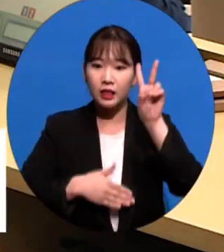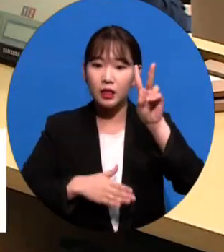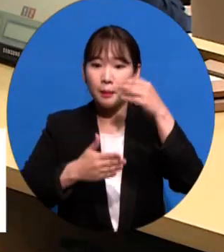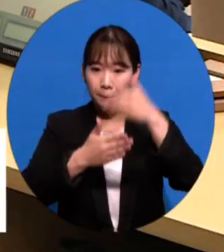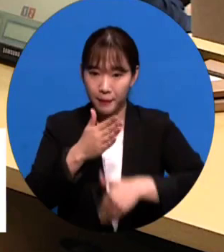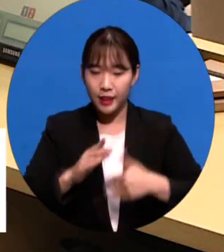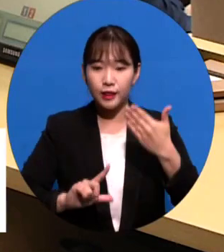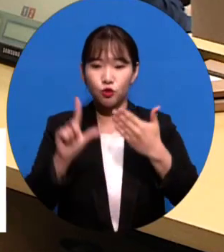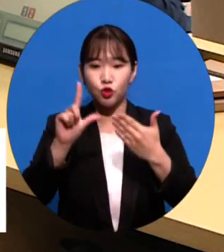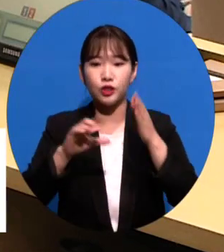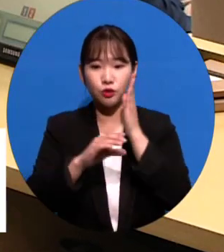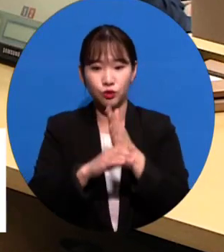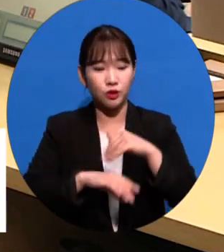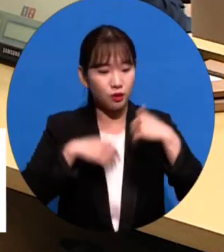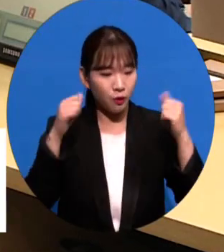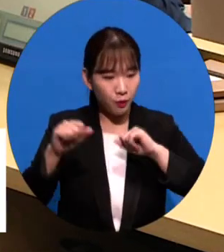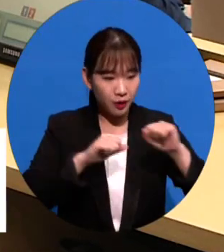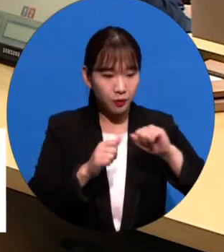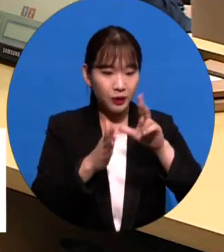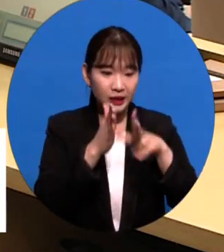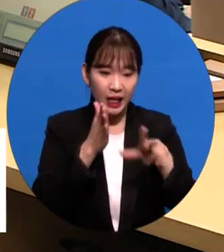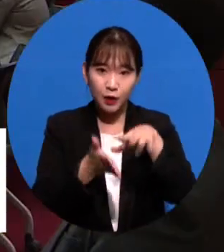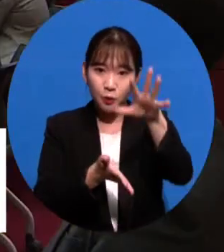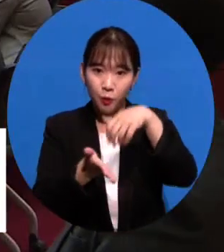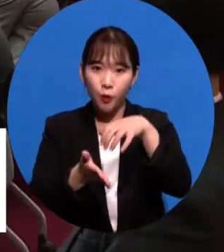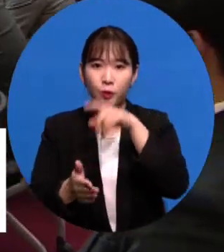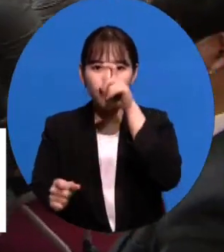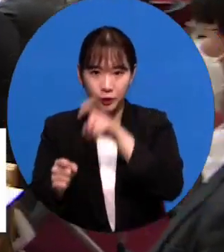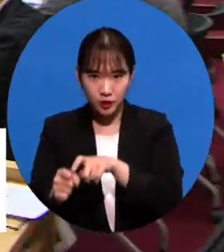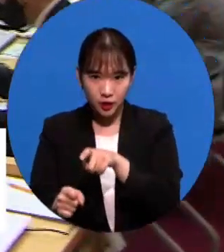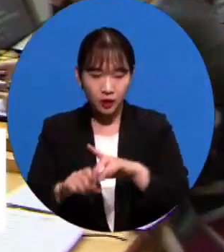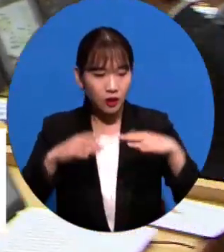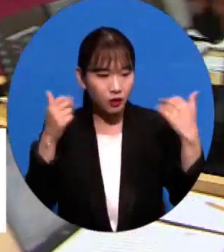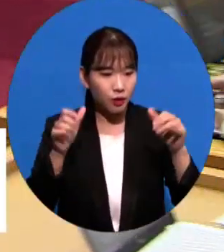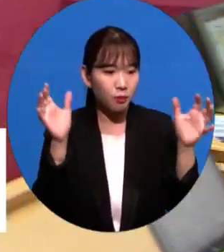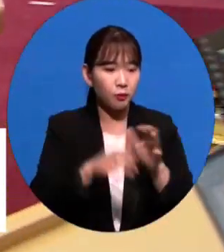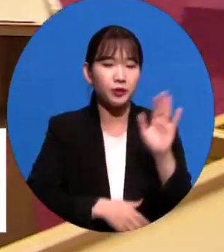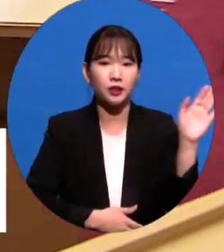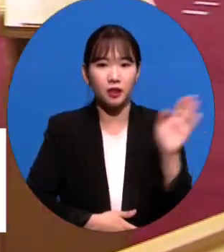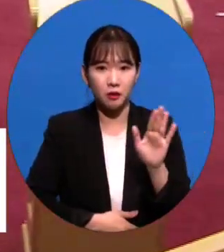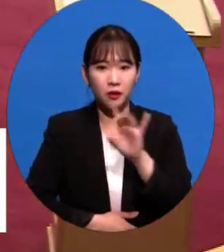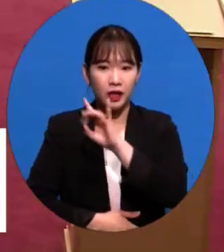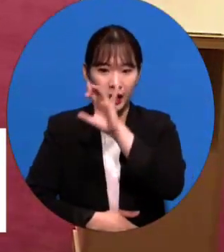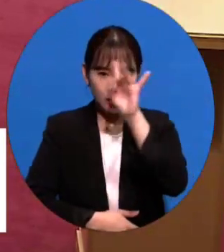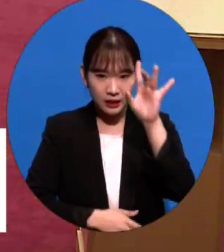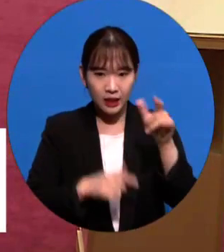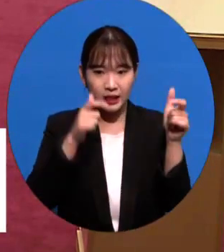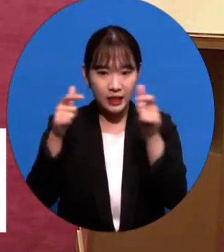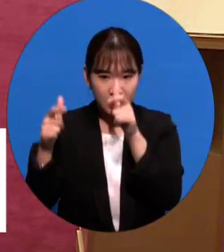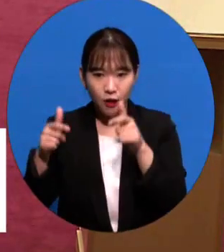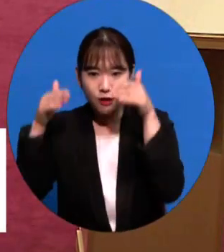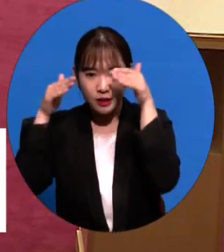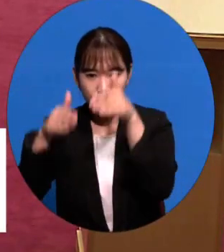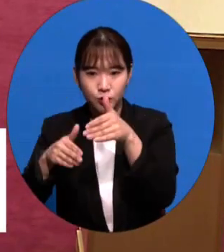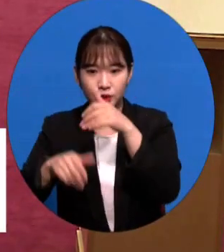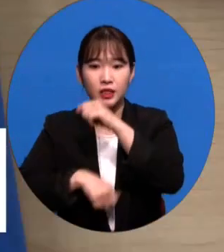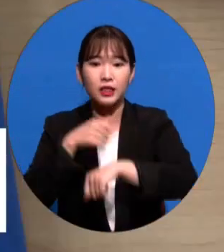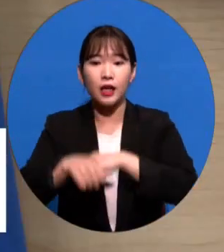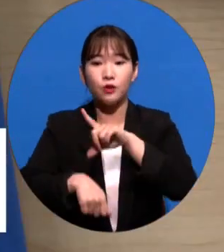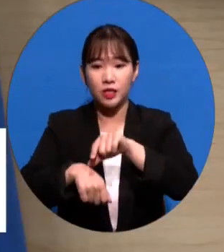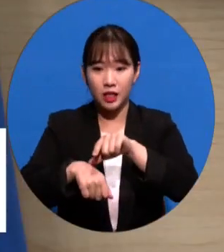가운데 의정활동 자료 수집을 명목으로 의회에 모이지 않고 각자 지역구에 매진하는